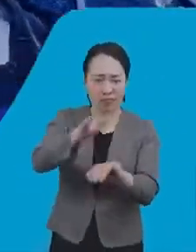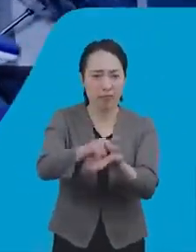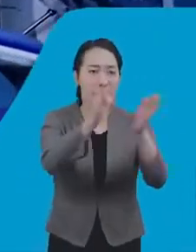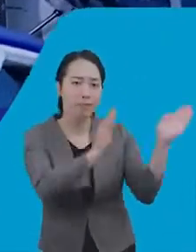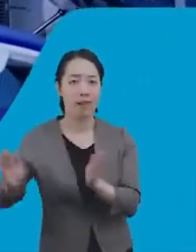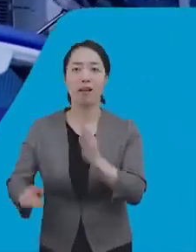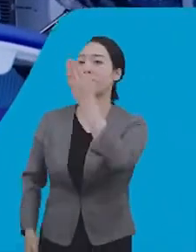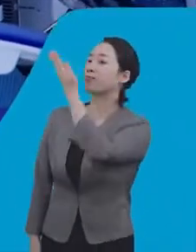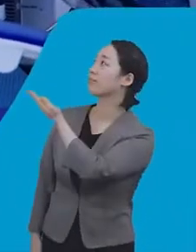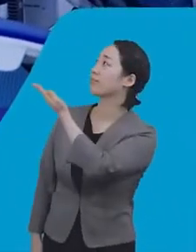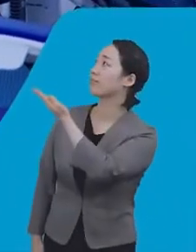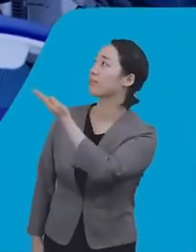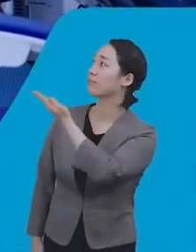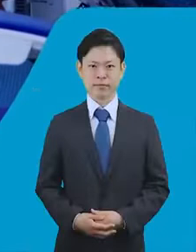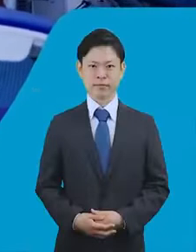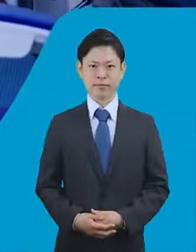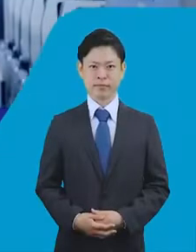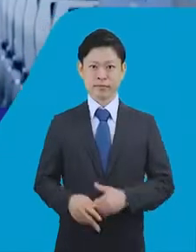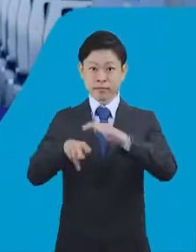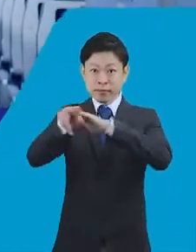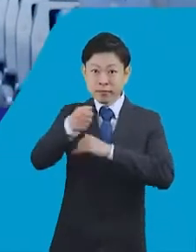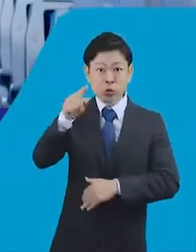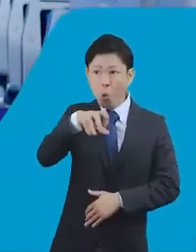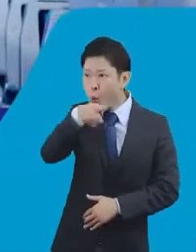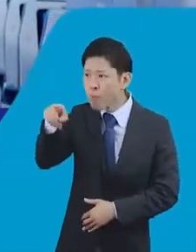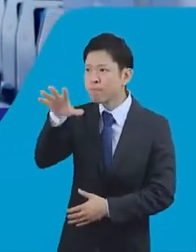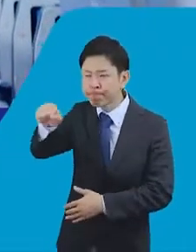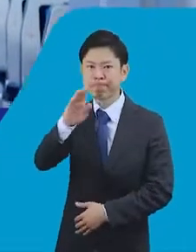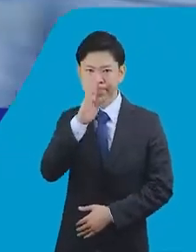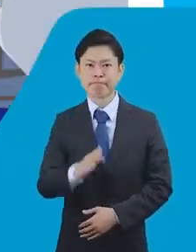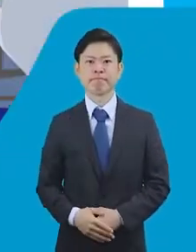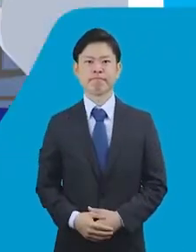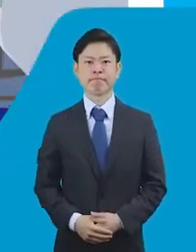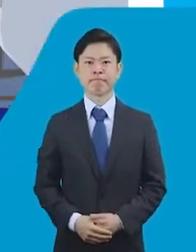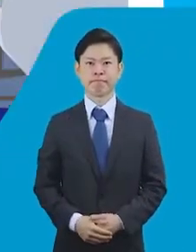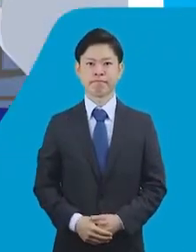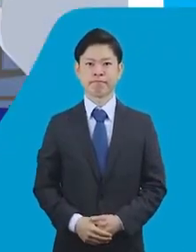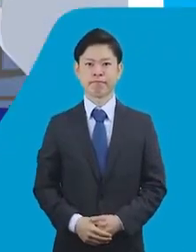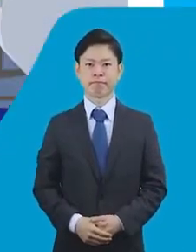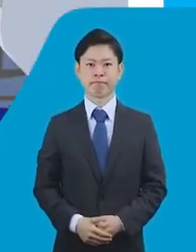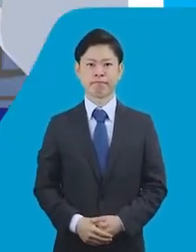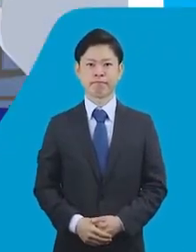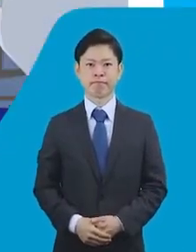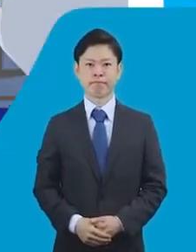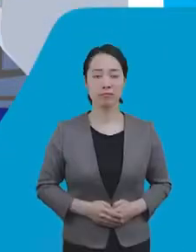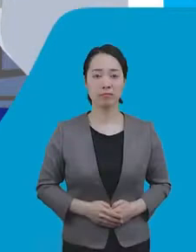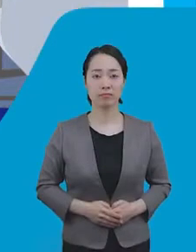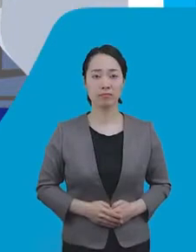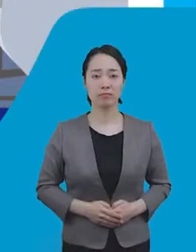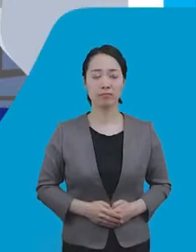an emergency, brace for impact. 非常口は飛行機の左右両側にあります。お近くの非常口をお確かめ